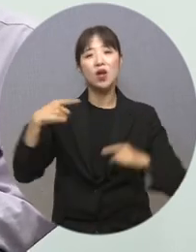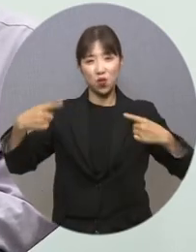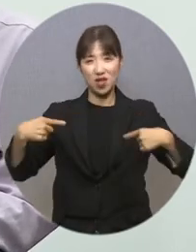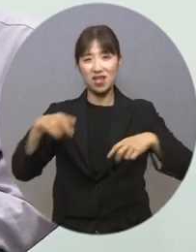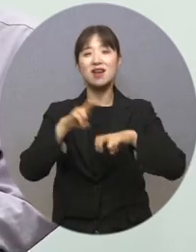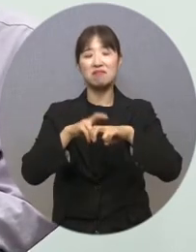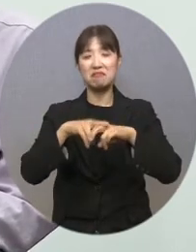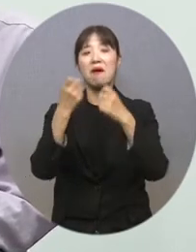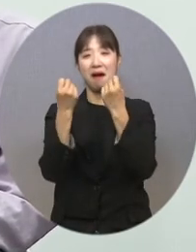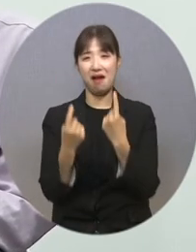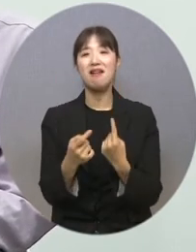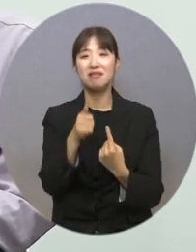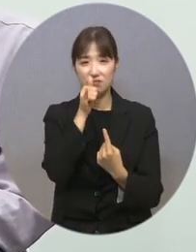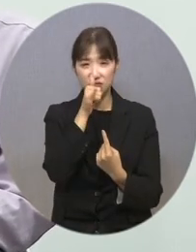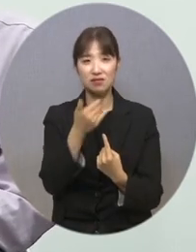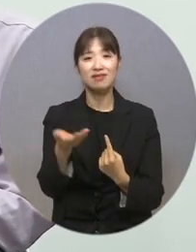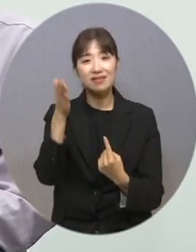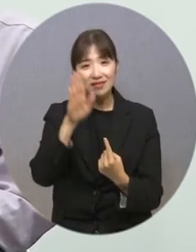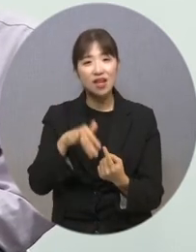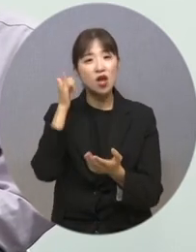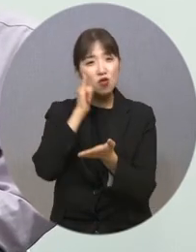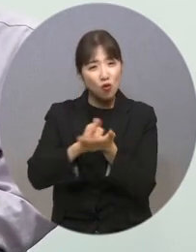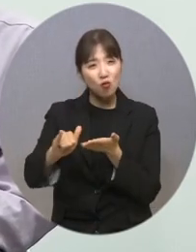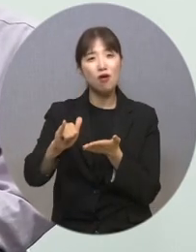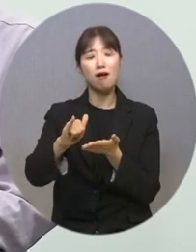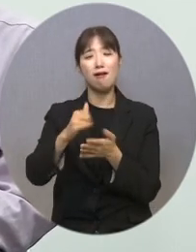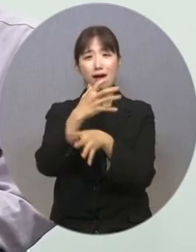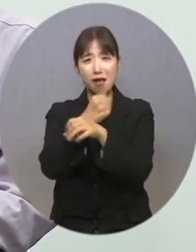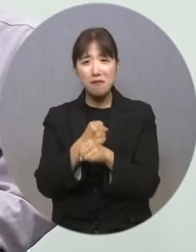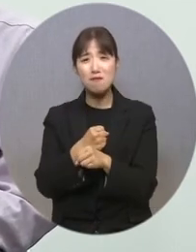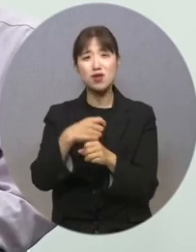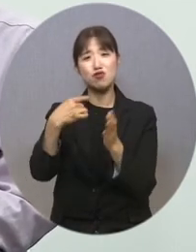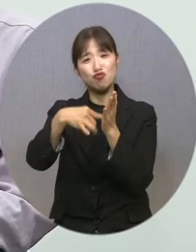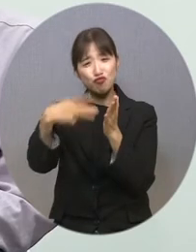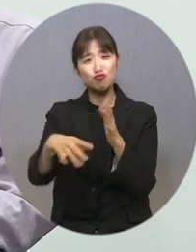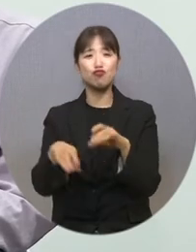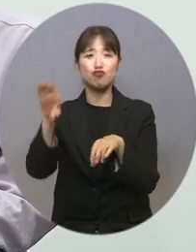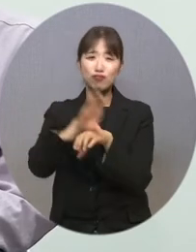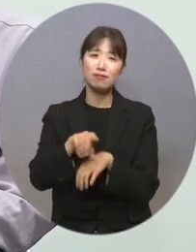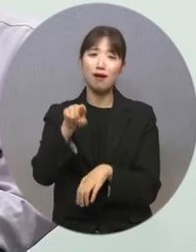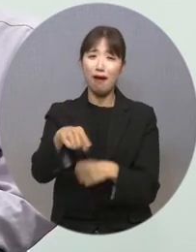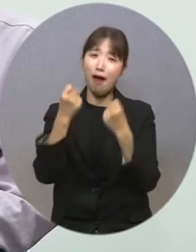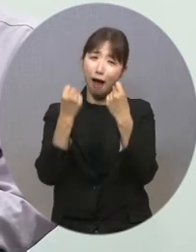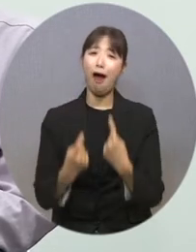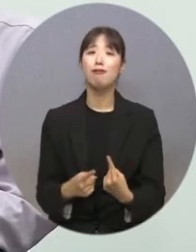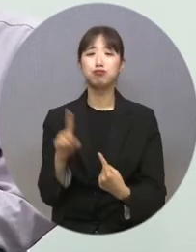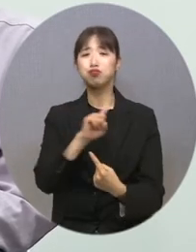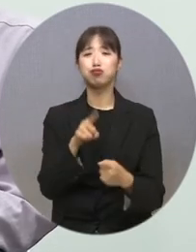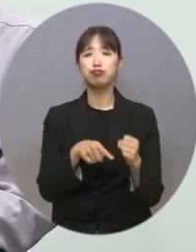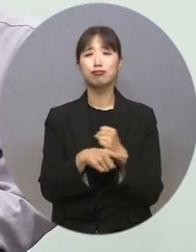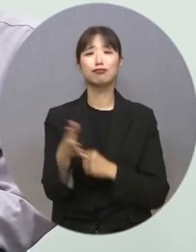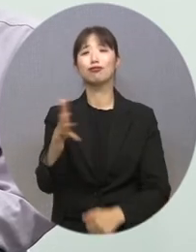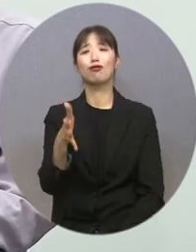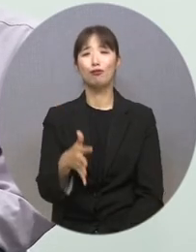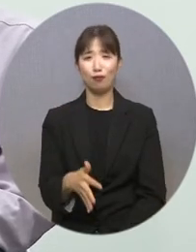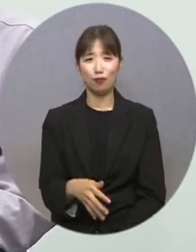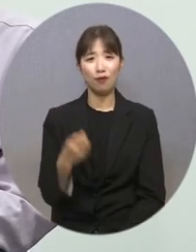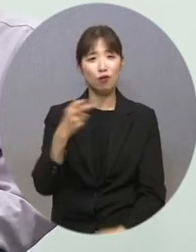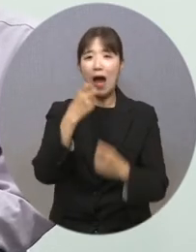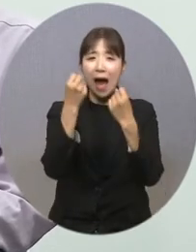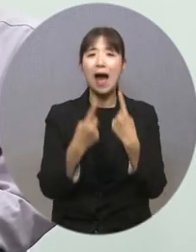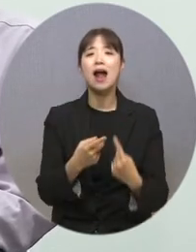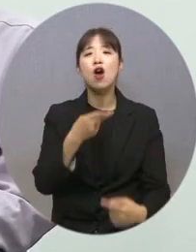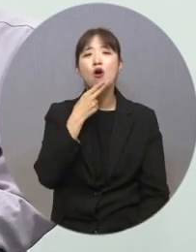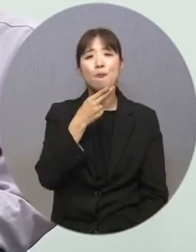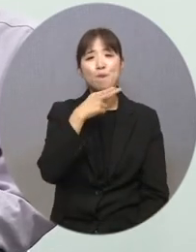석원 할인도 해 준대요 근데 거기서 전화예매 수수료까지 떼어 가면은 그렇게 할인이 무슨 의미가 있나 쉽고 활이나